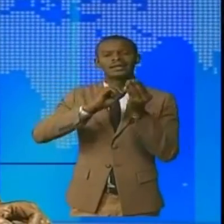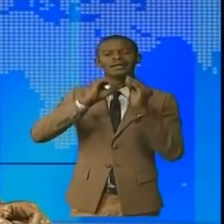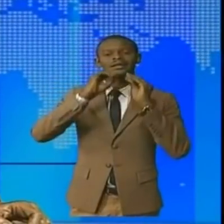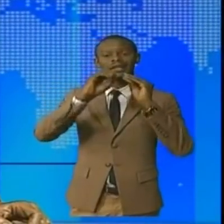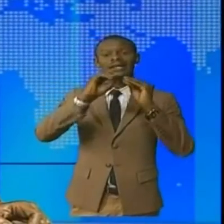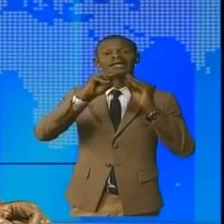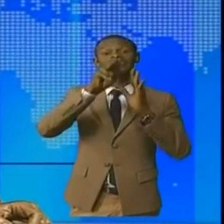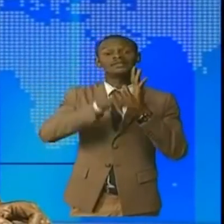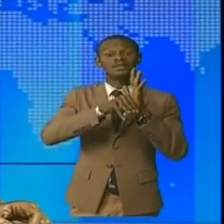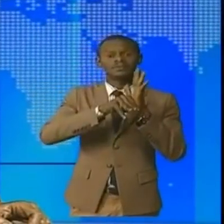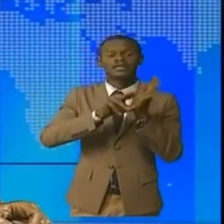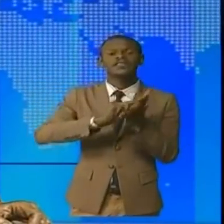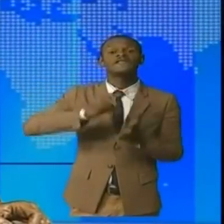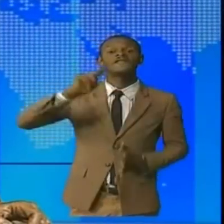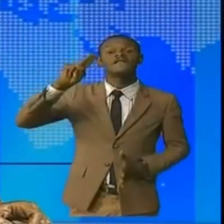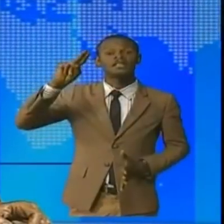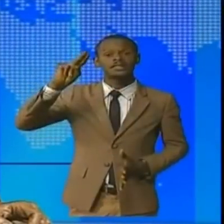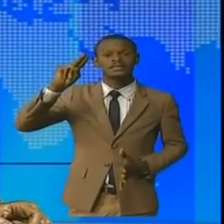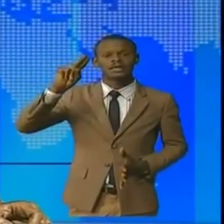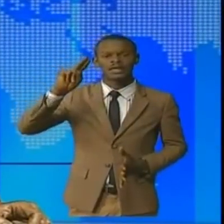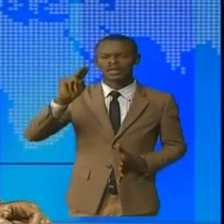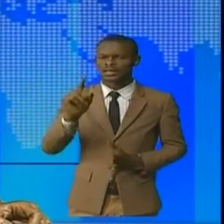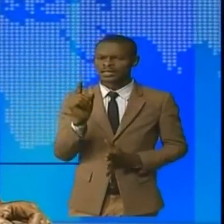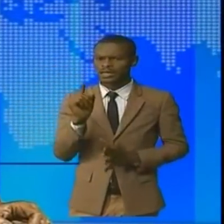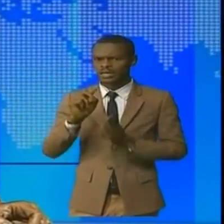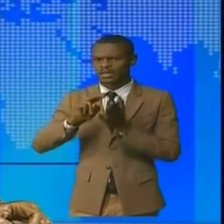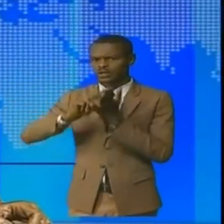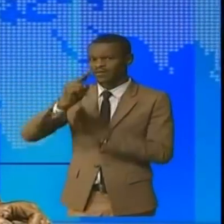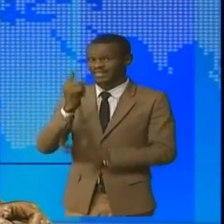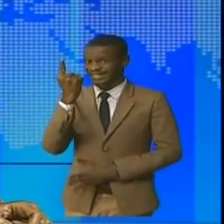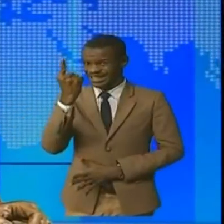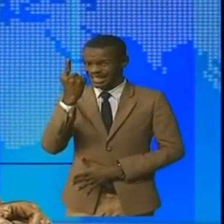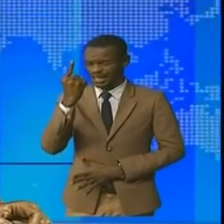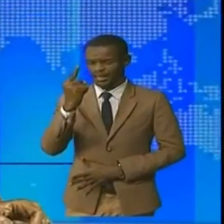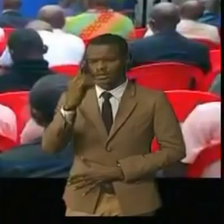Sepromade entre déjà dans la ronde. Rodé Panda nous en dit plus.